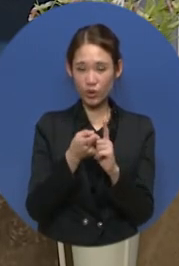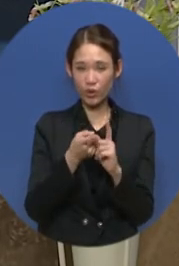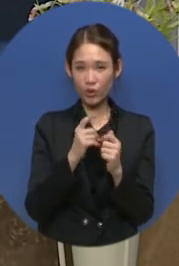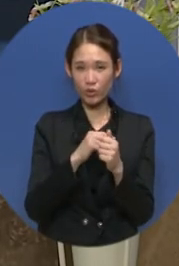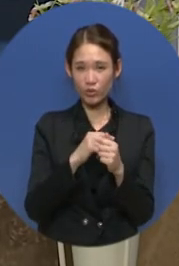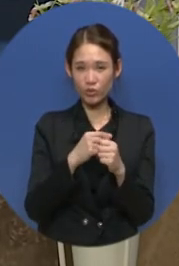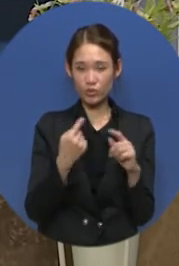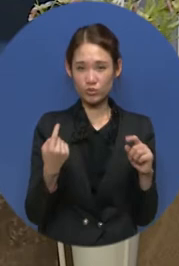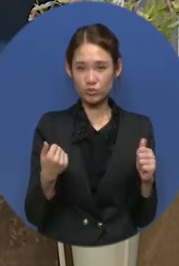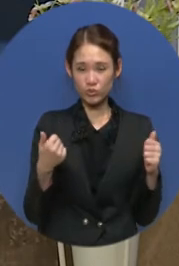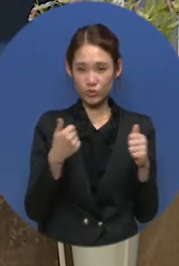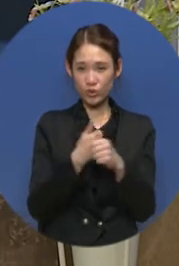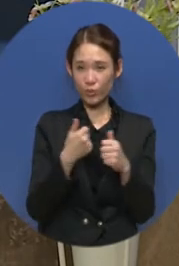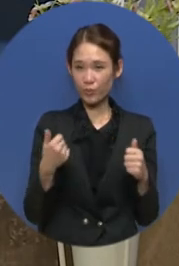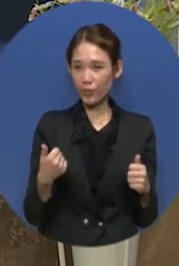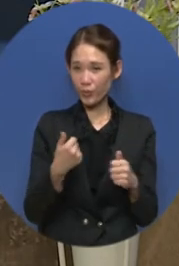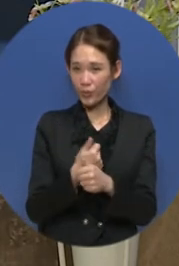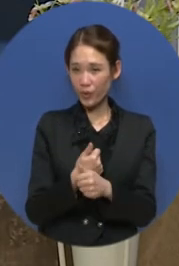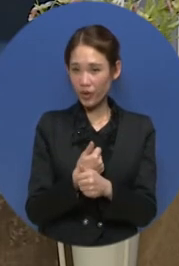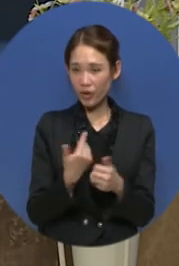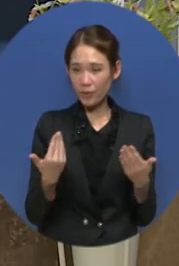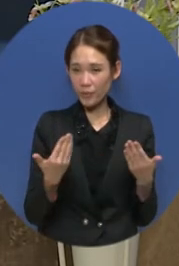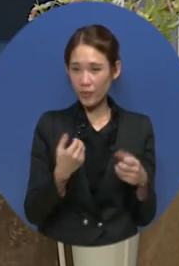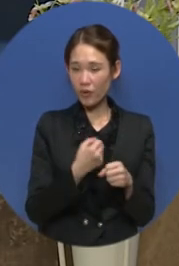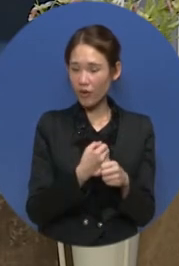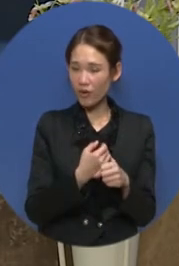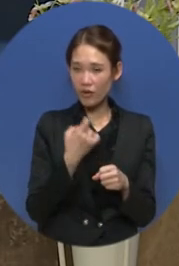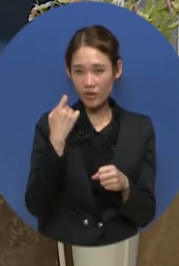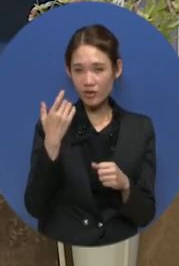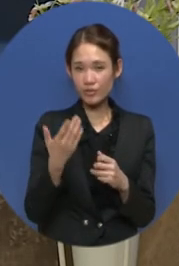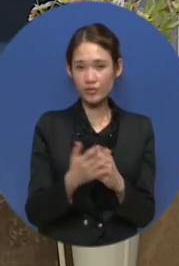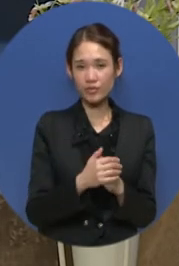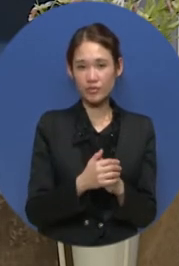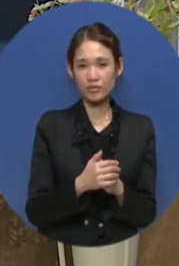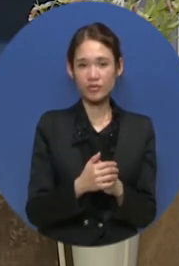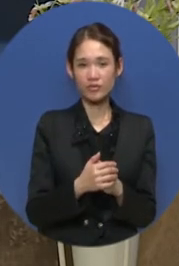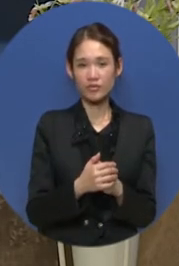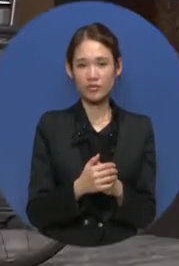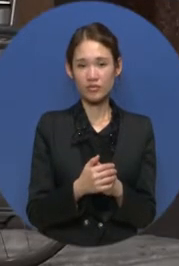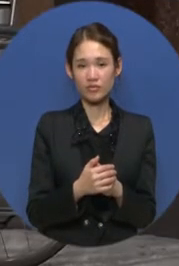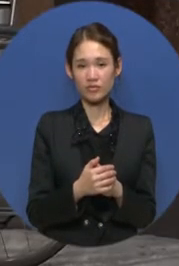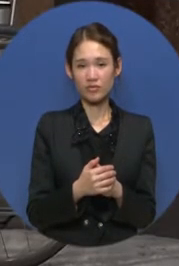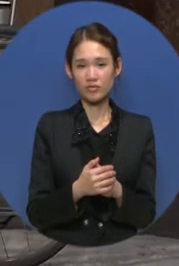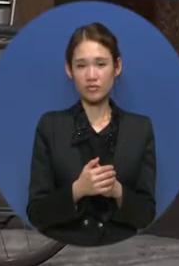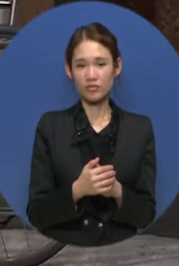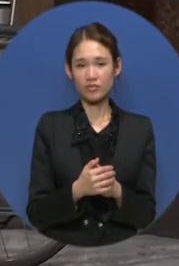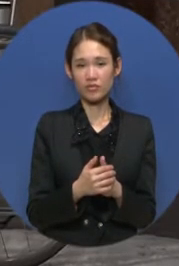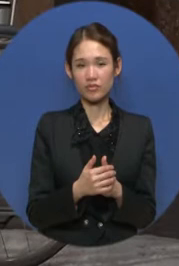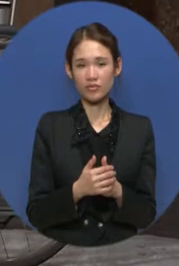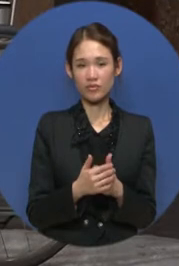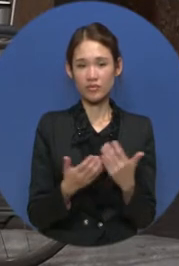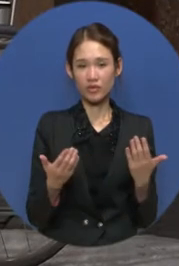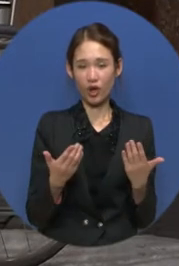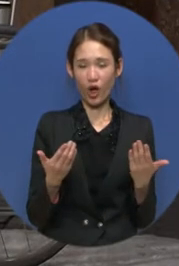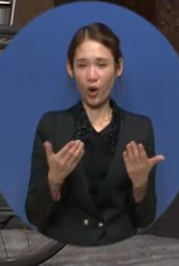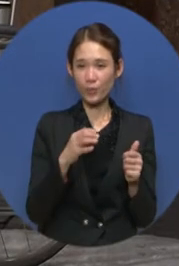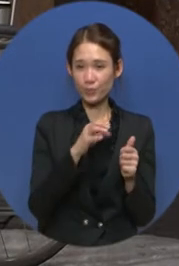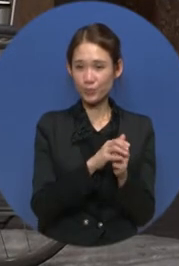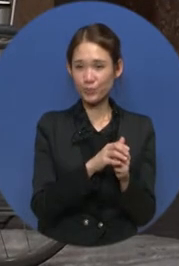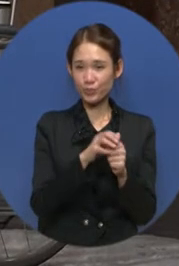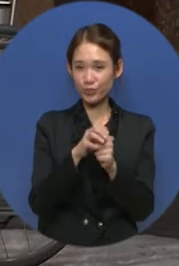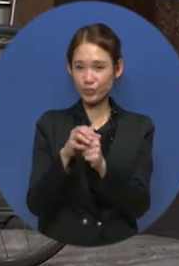또 뭐 제조를 할 때는 제조를 하고 홈페이지 관리할 때 홈페이지 관리하고 그렇게 진행이 되나요? 직무 업무는 구분이 되어